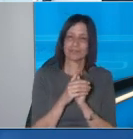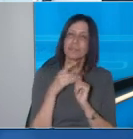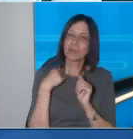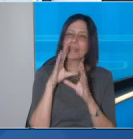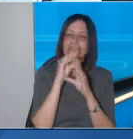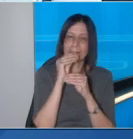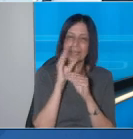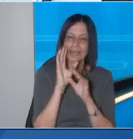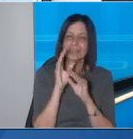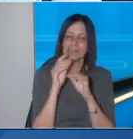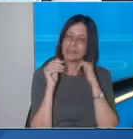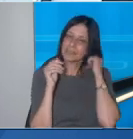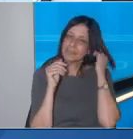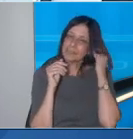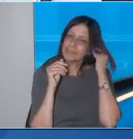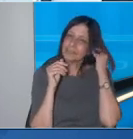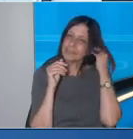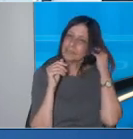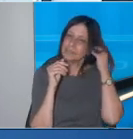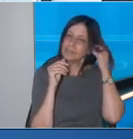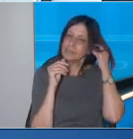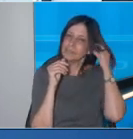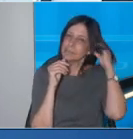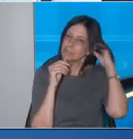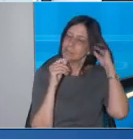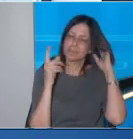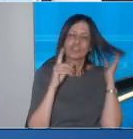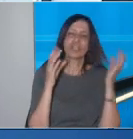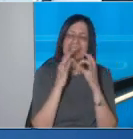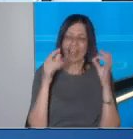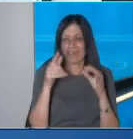נדבר, אתה יודע מה, בוא נדבר מי שהתחלנו ומי שאתה גם מכיר בצורה